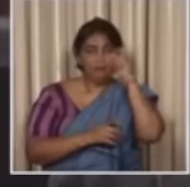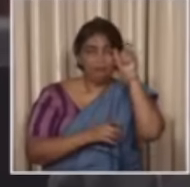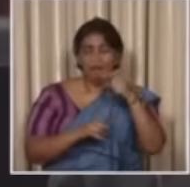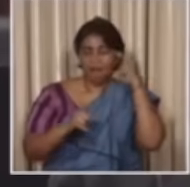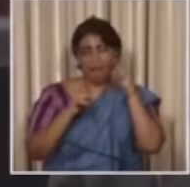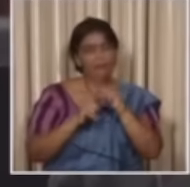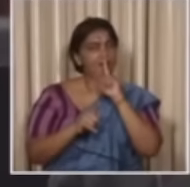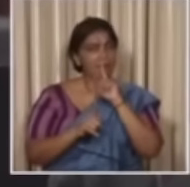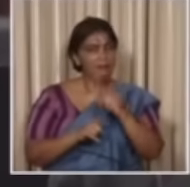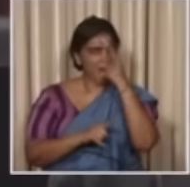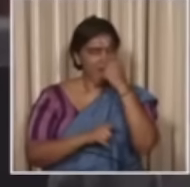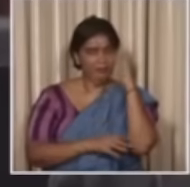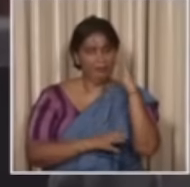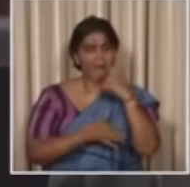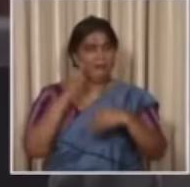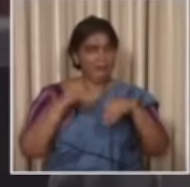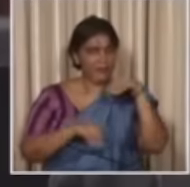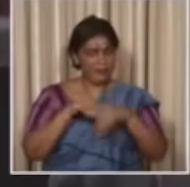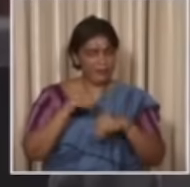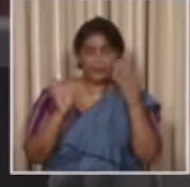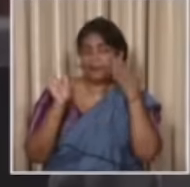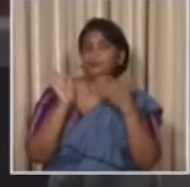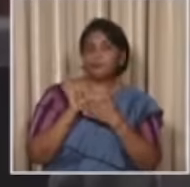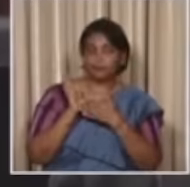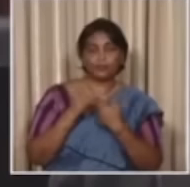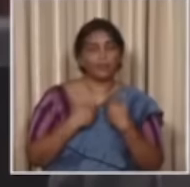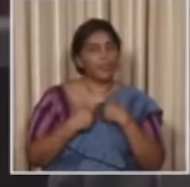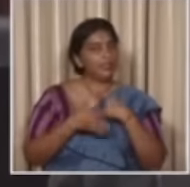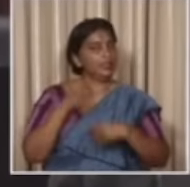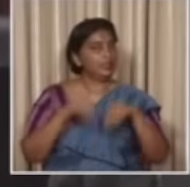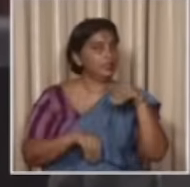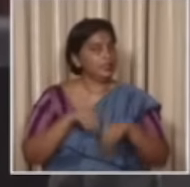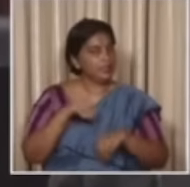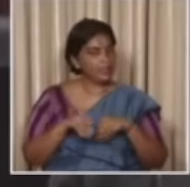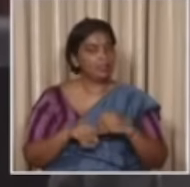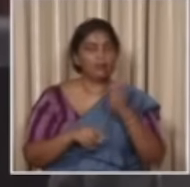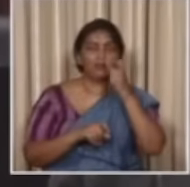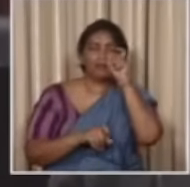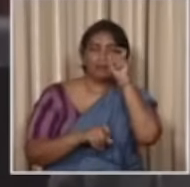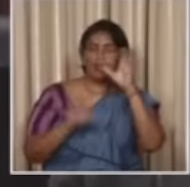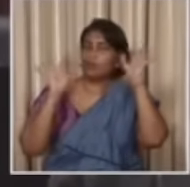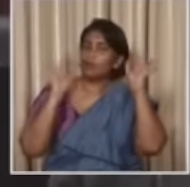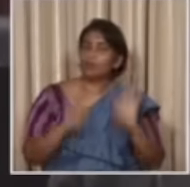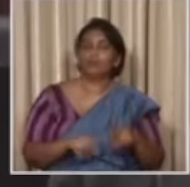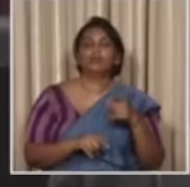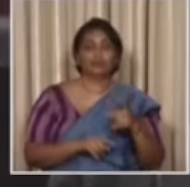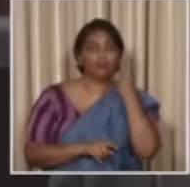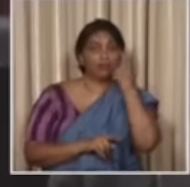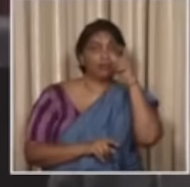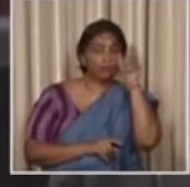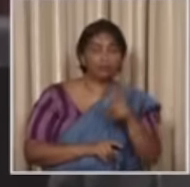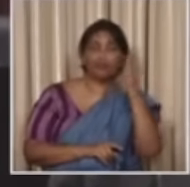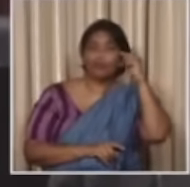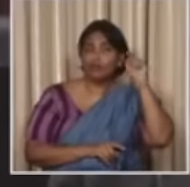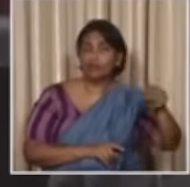කරනවා. කතෝලික ඡන්ද කුට්ටිය දිහා බලාගෙන අපේ දේශපාලකයොත් සෙවිල්ලක් බැලිල්ලක් නැතුව මහා මොලකරුවෙක්